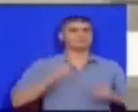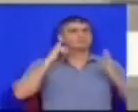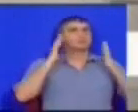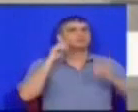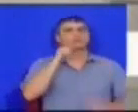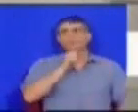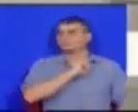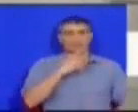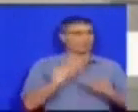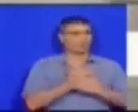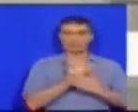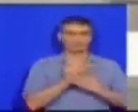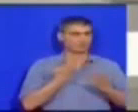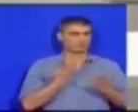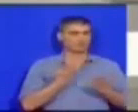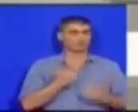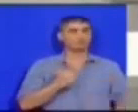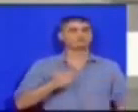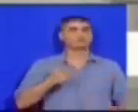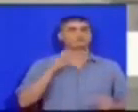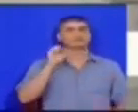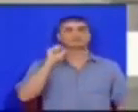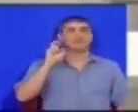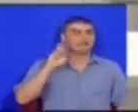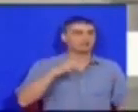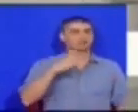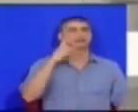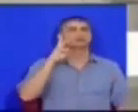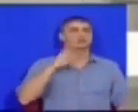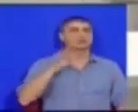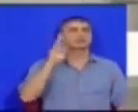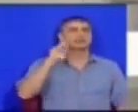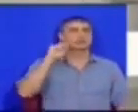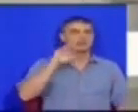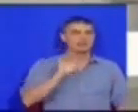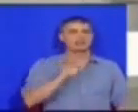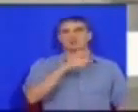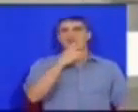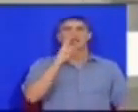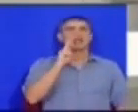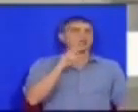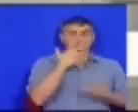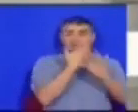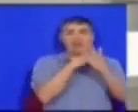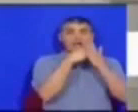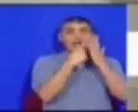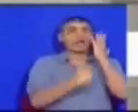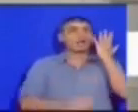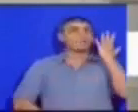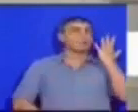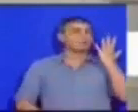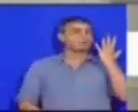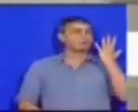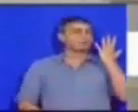השערויות האלה הן לא חדשות. סהר, שפיר, טרנר, פלד, קרדי, חמש, בכף יד